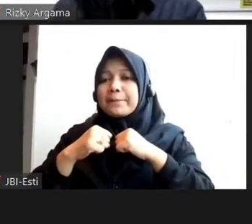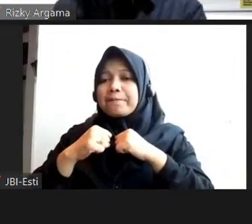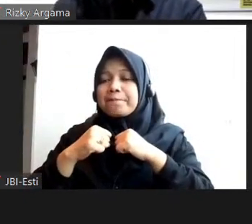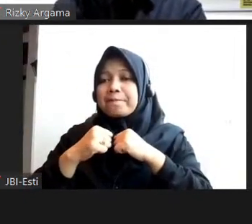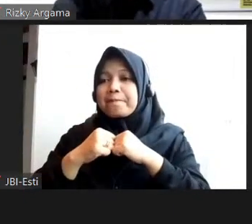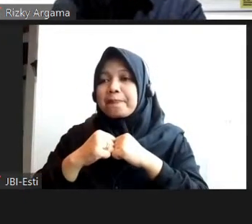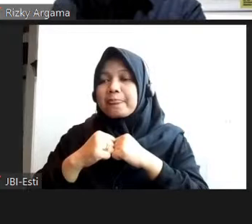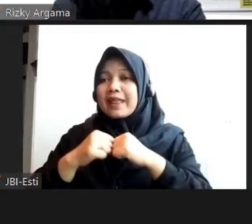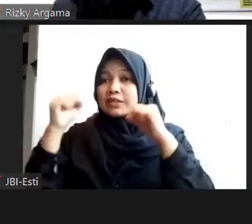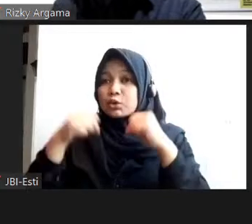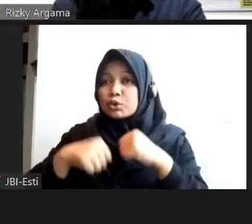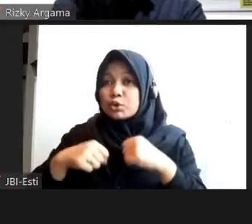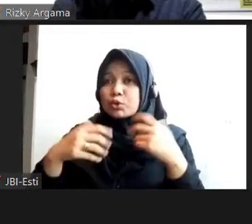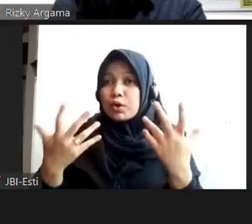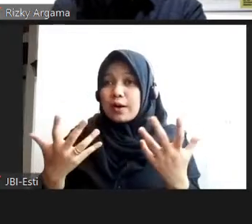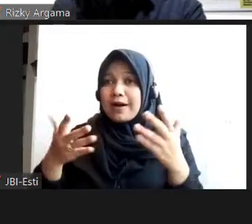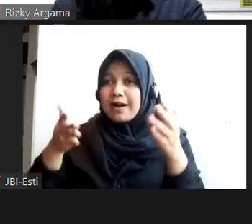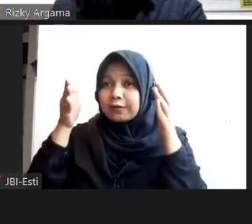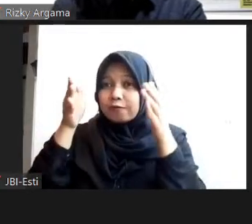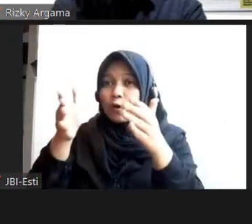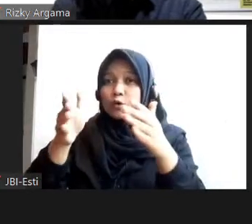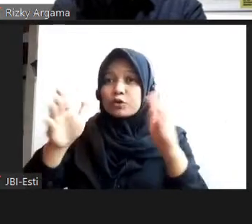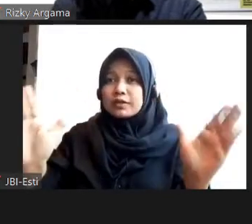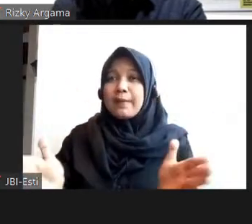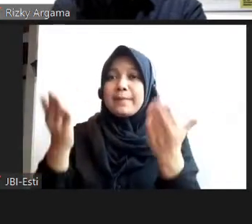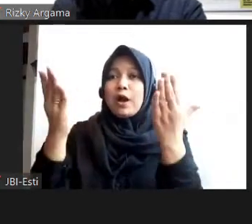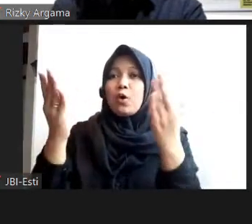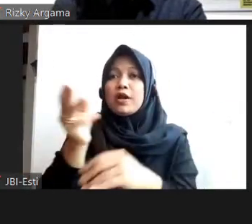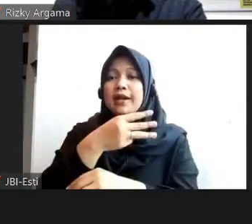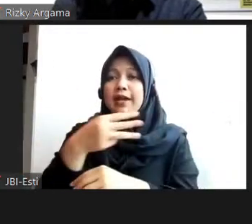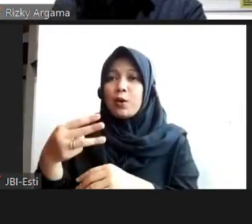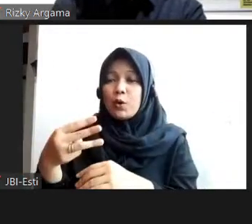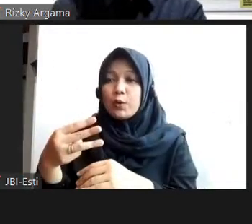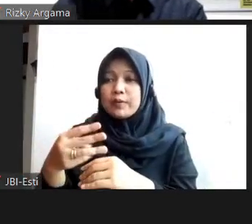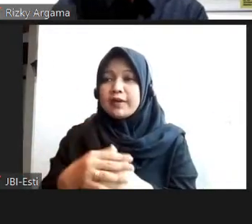untuk fokus pada pembangunan ekonomi daripada misalnya